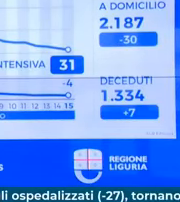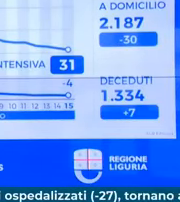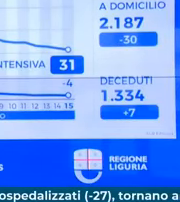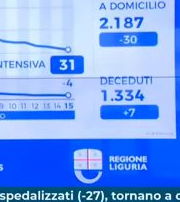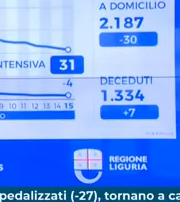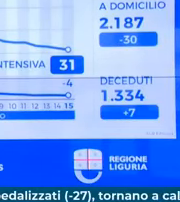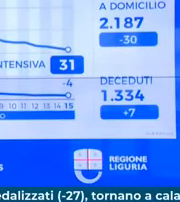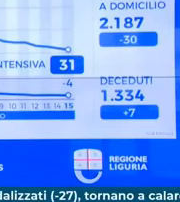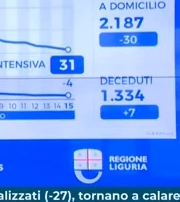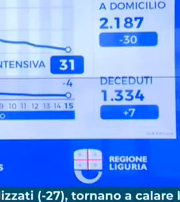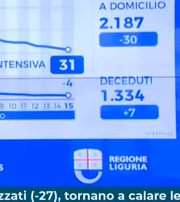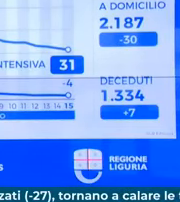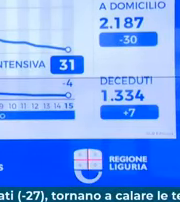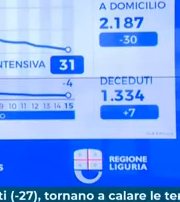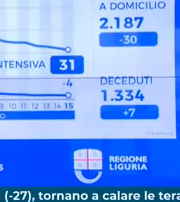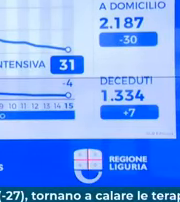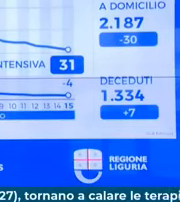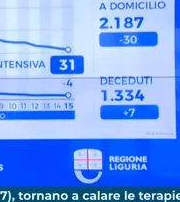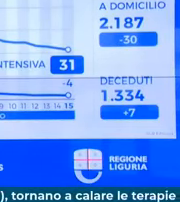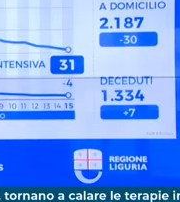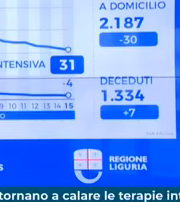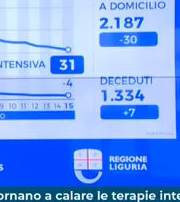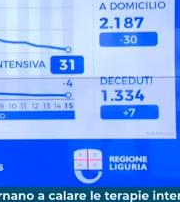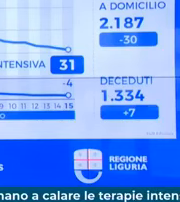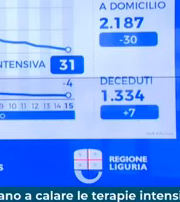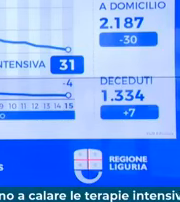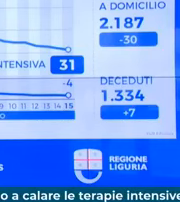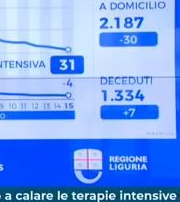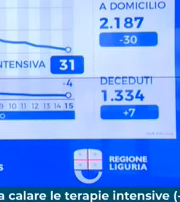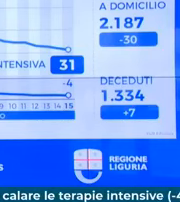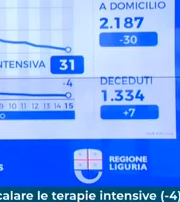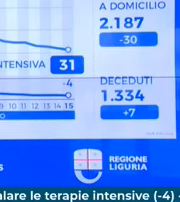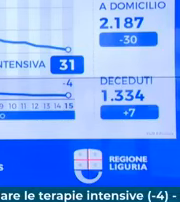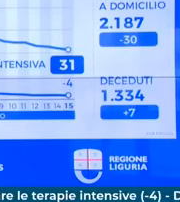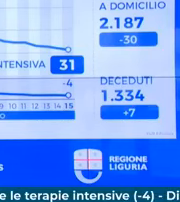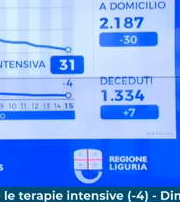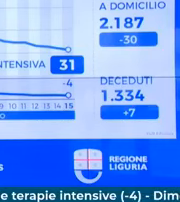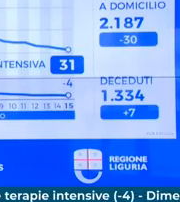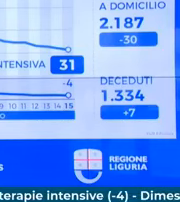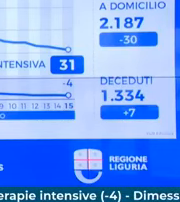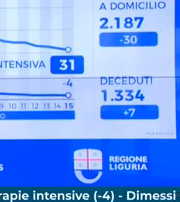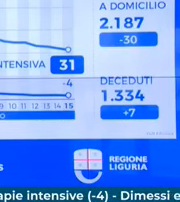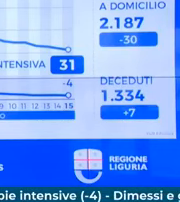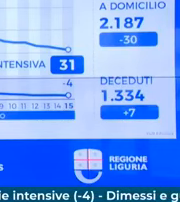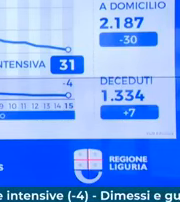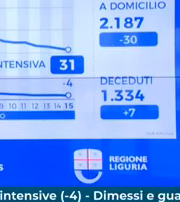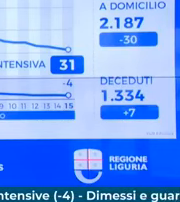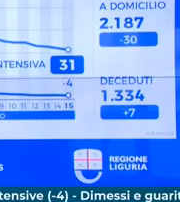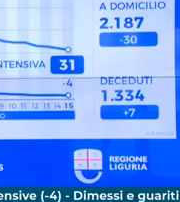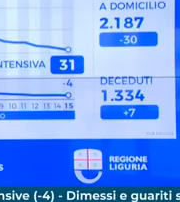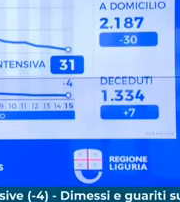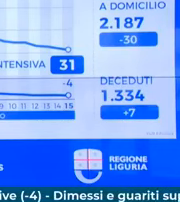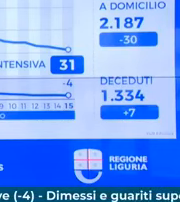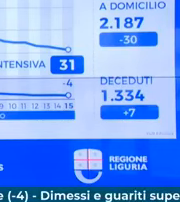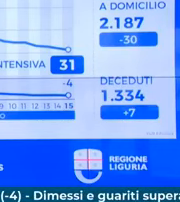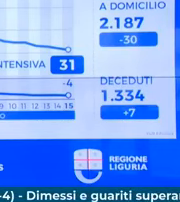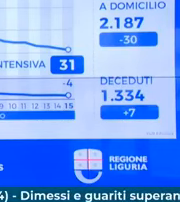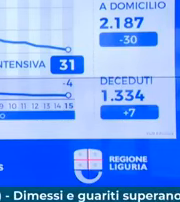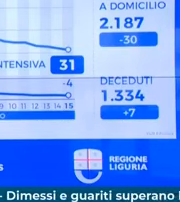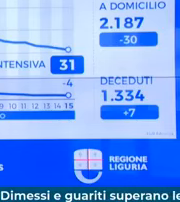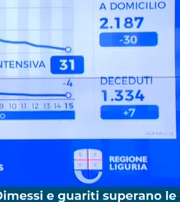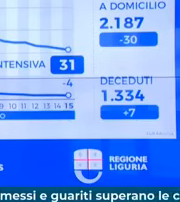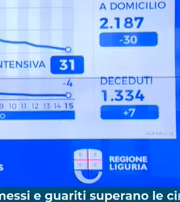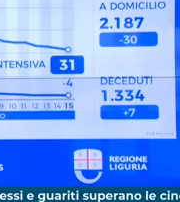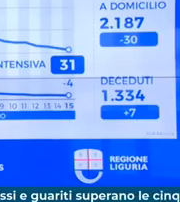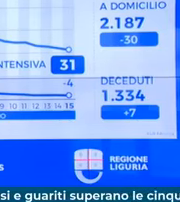i 416 ospedalizzati nell'intera Liguria. Calano anche le terapie intensive, 31 oggi, erano